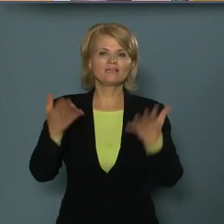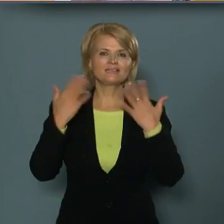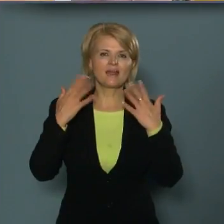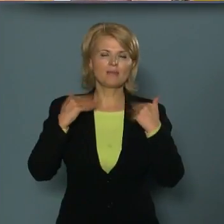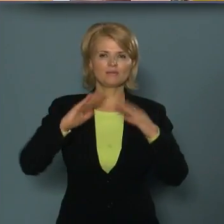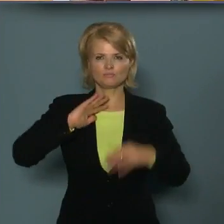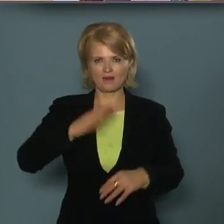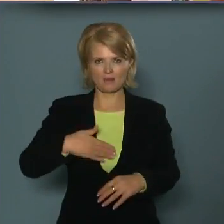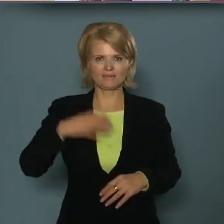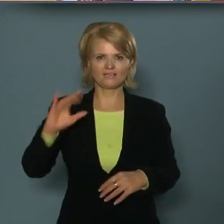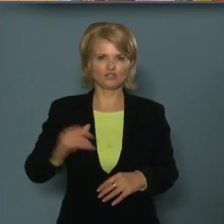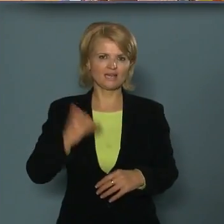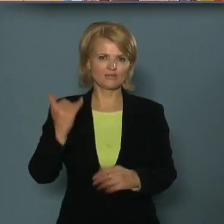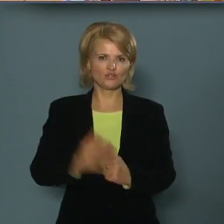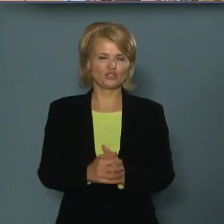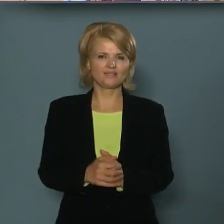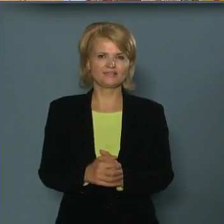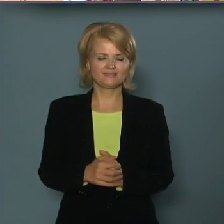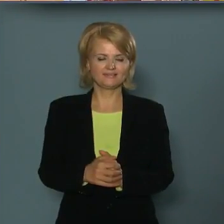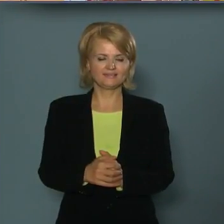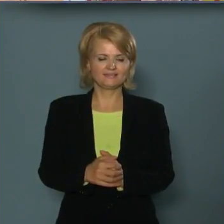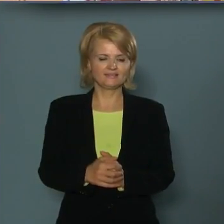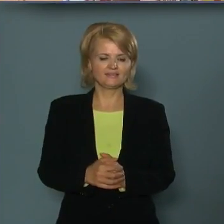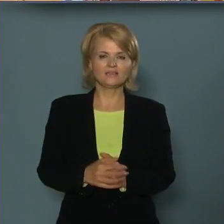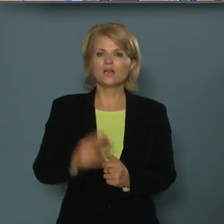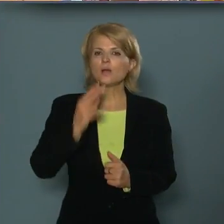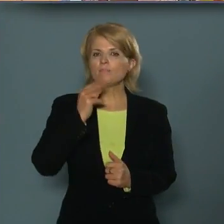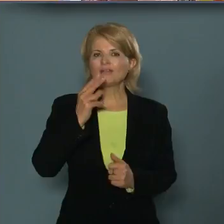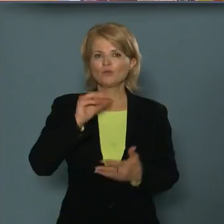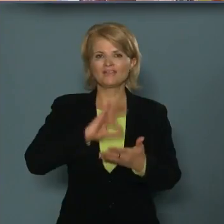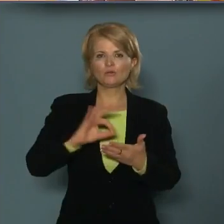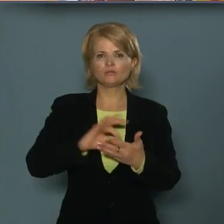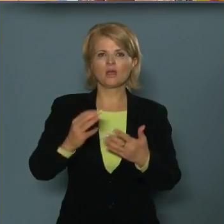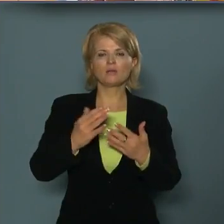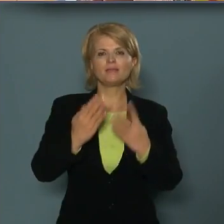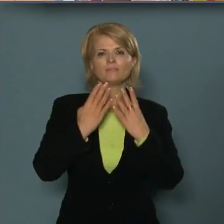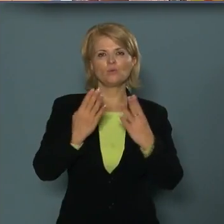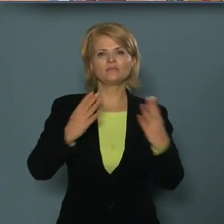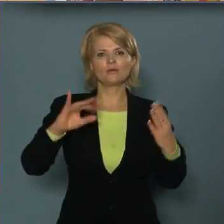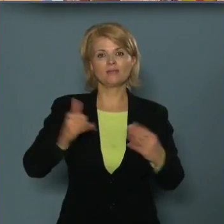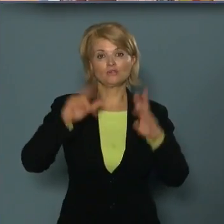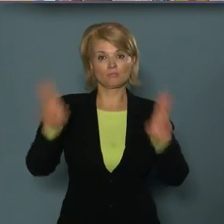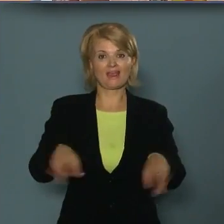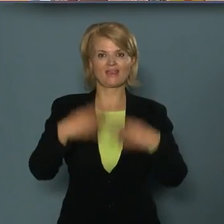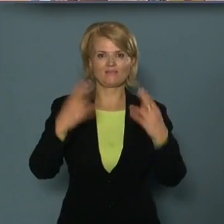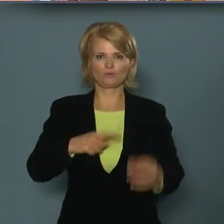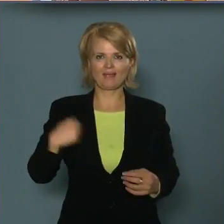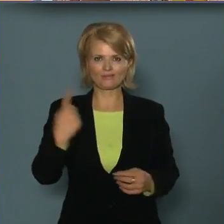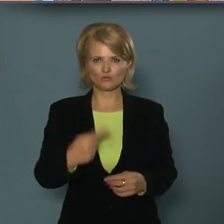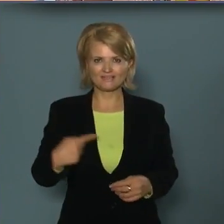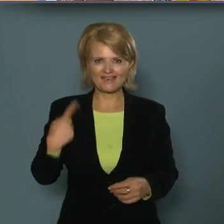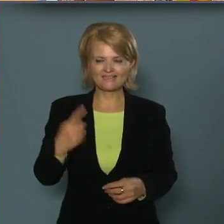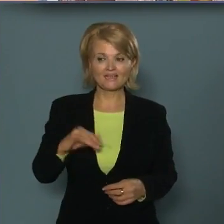kellemes meglepetésünk is, mert például a Petőfi Irodalmi Múzeum is meghívott bennünket,